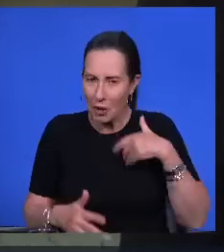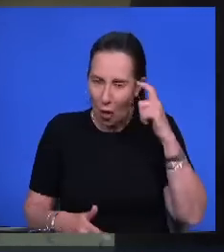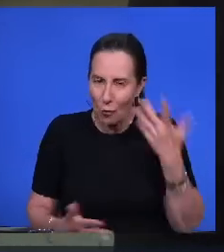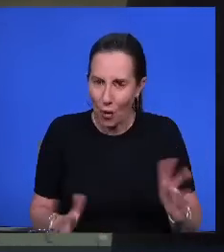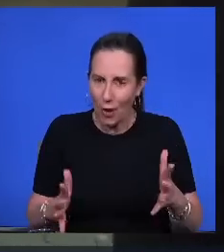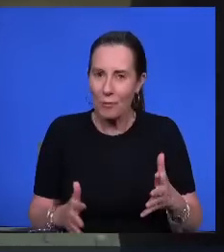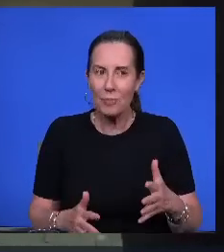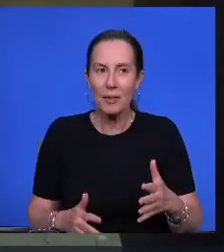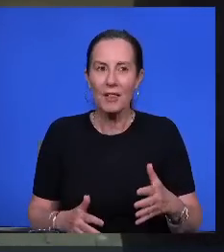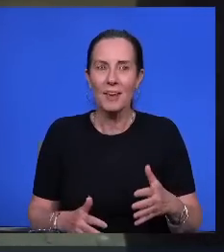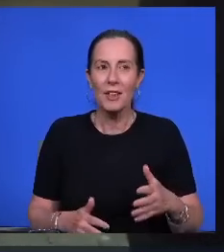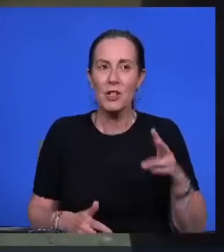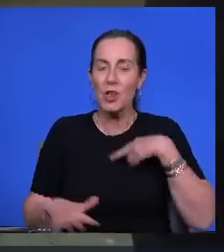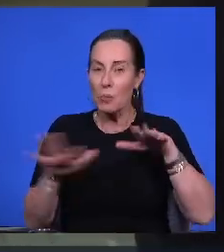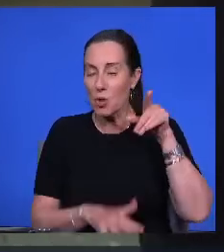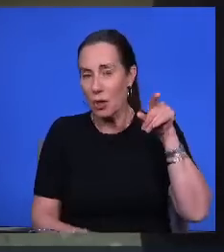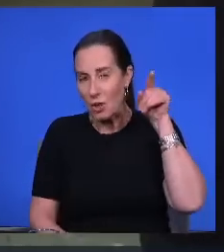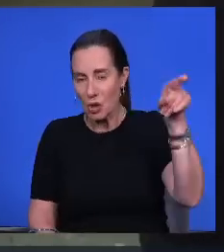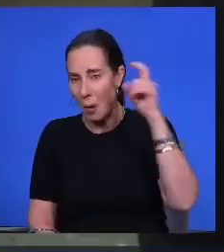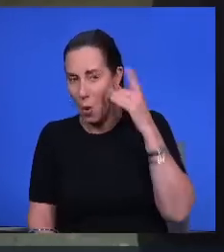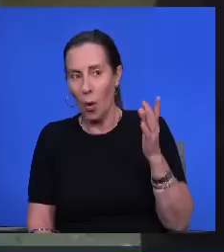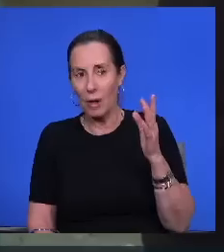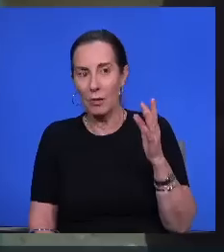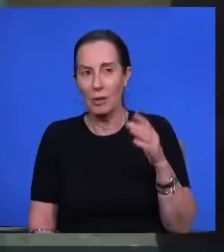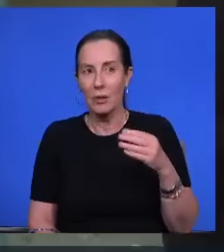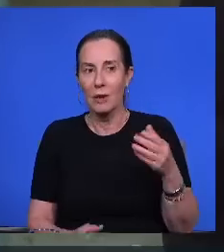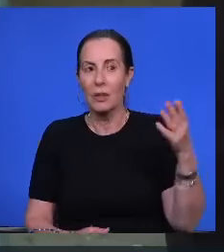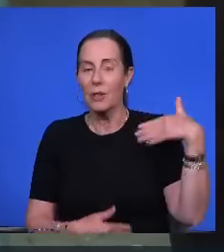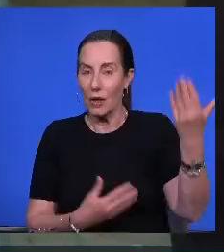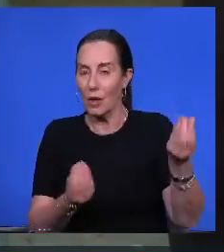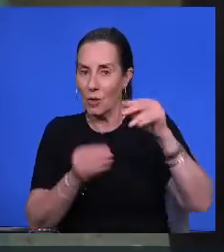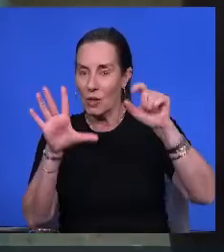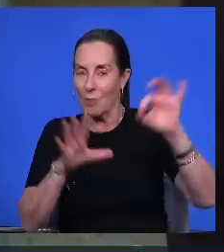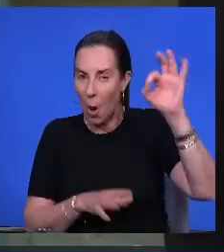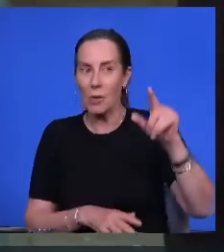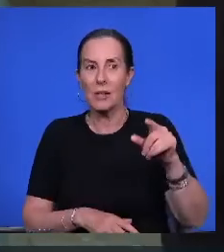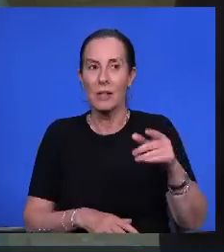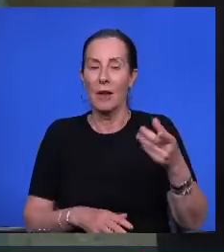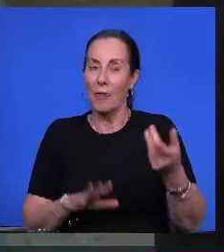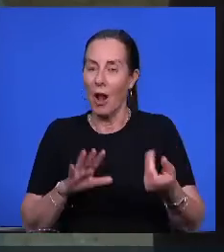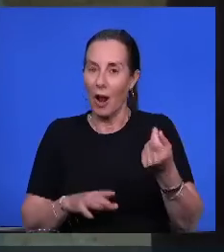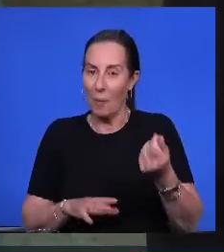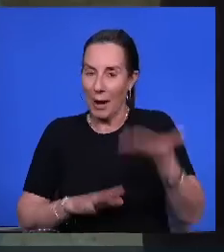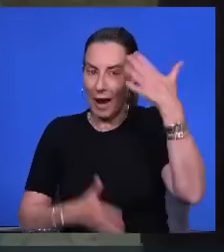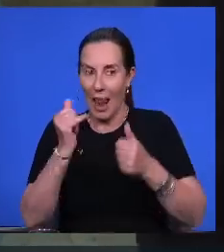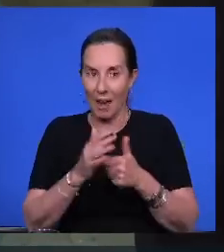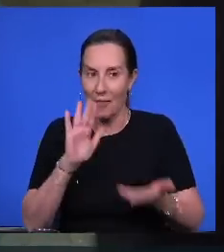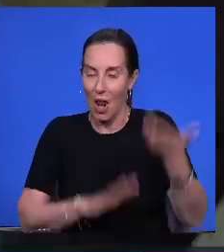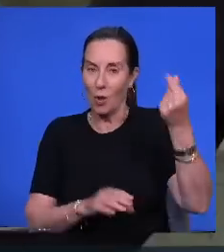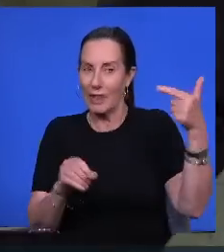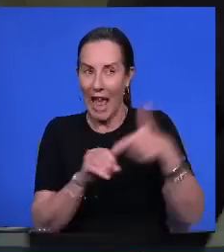ממשלה שהם דואגים שיקבלו 70% תוספת ולעלות חלב ולעלות את הדלק, ולעלות